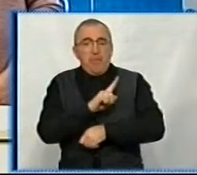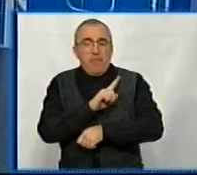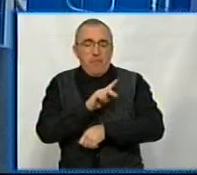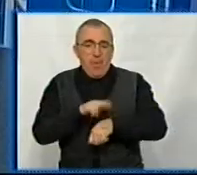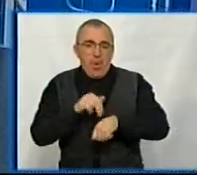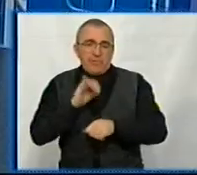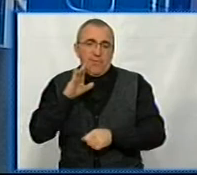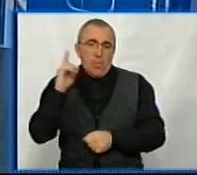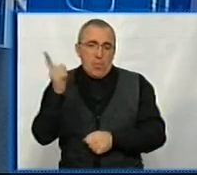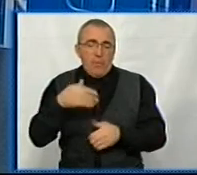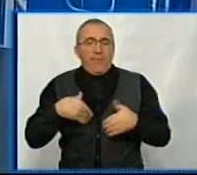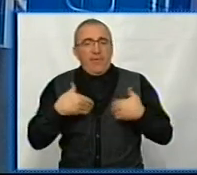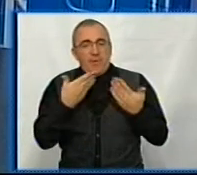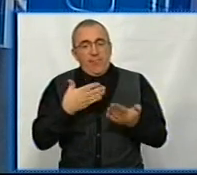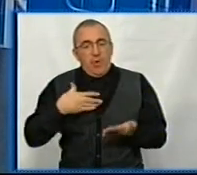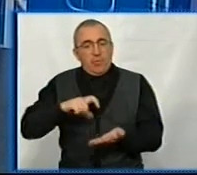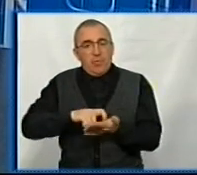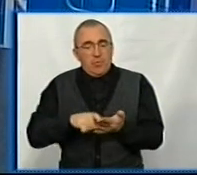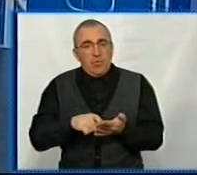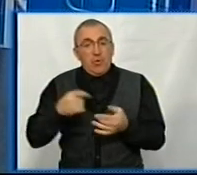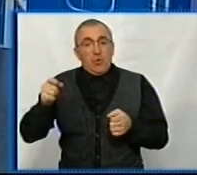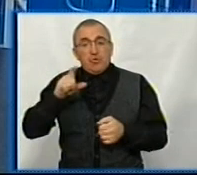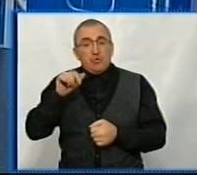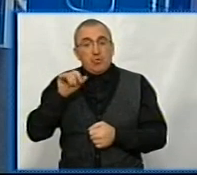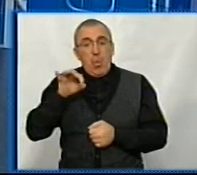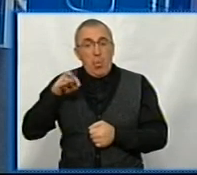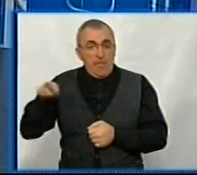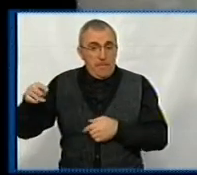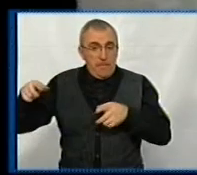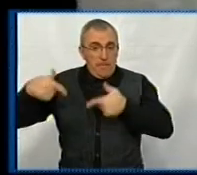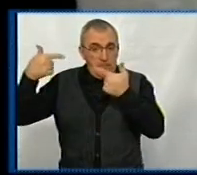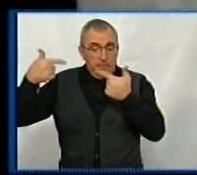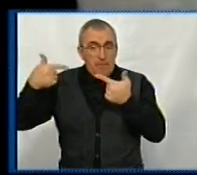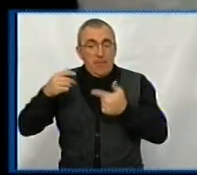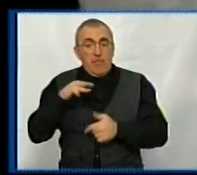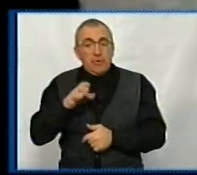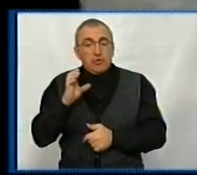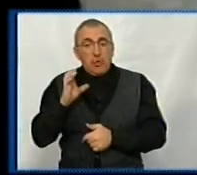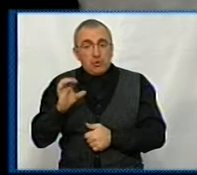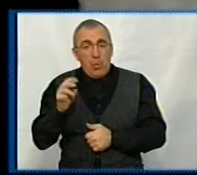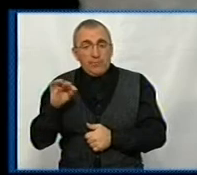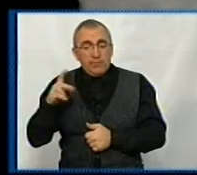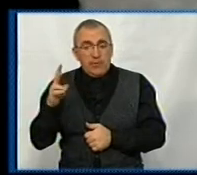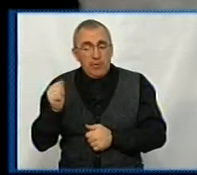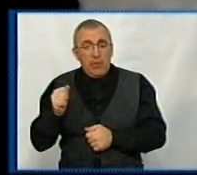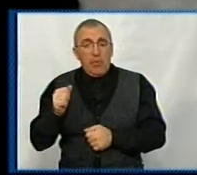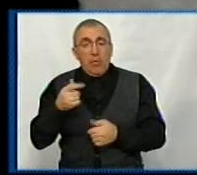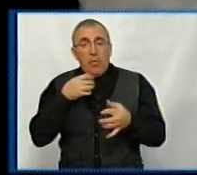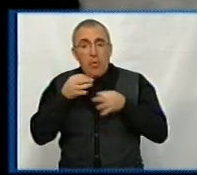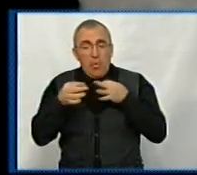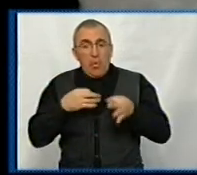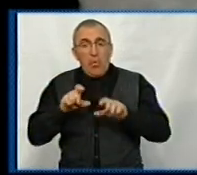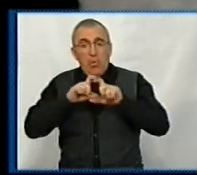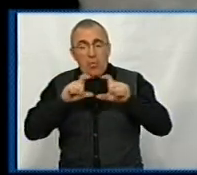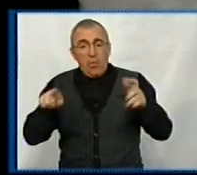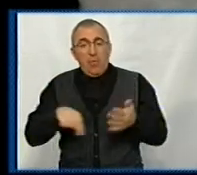вечір, вітаємо у студії. І зумом до нас доєднається Марина Сосновська, консультантка комунальної установи